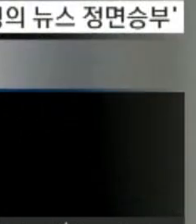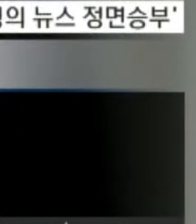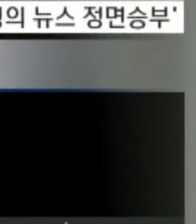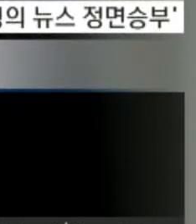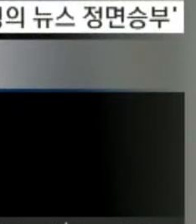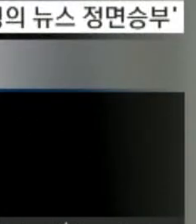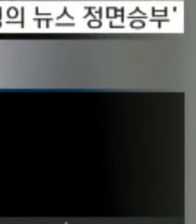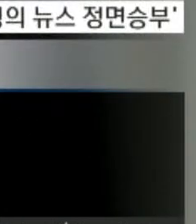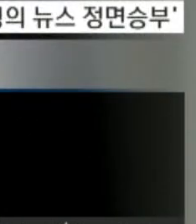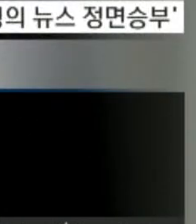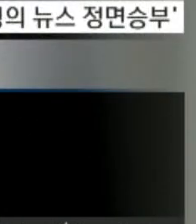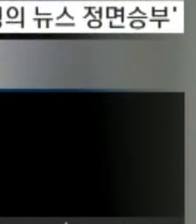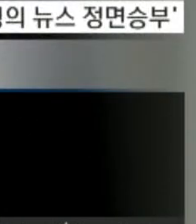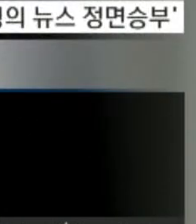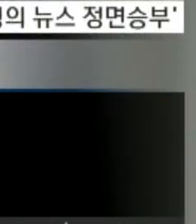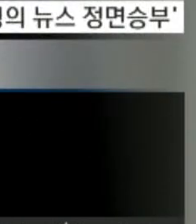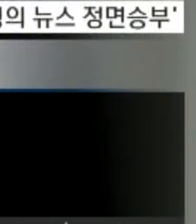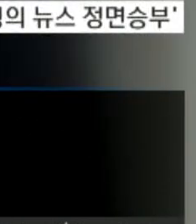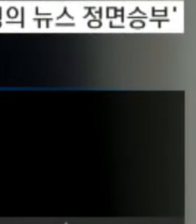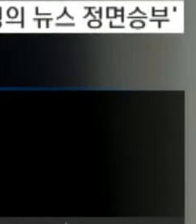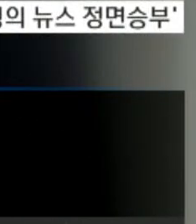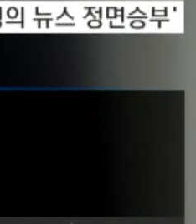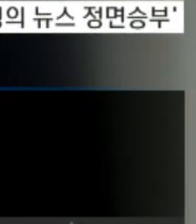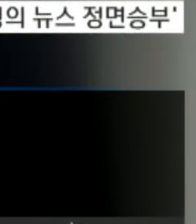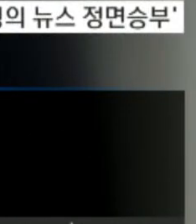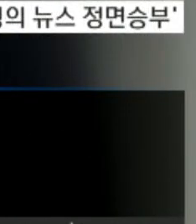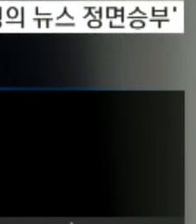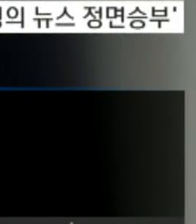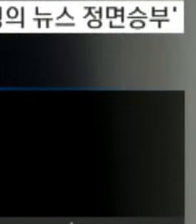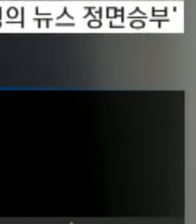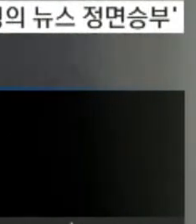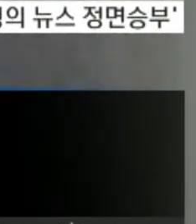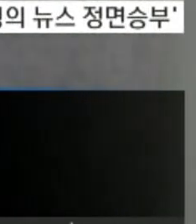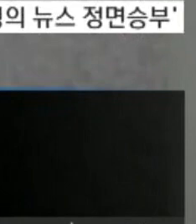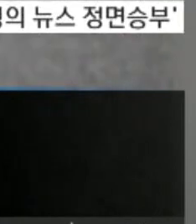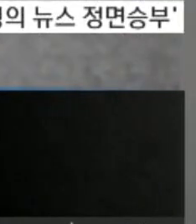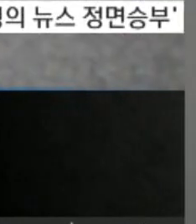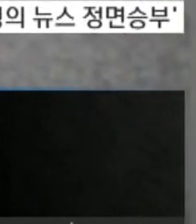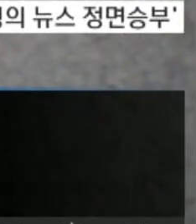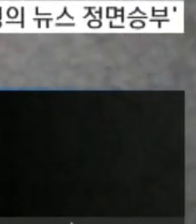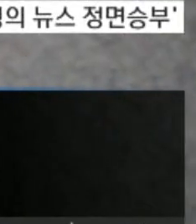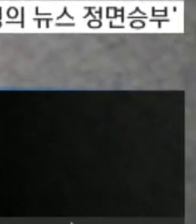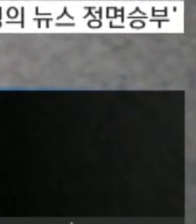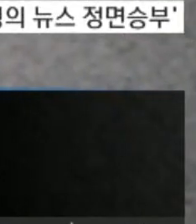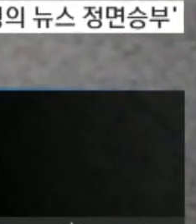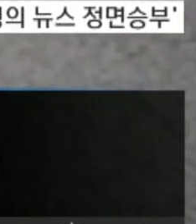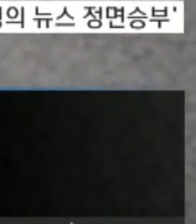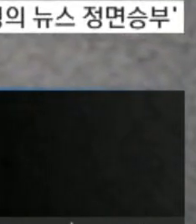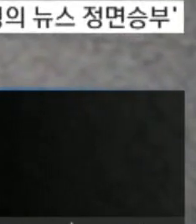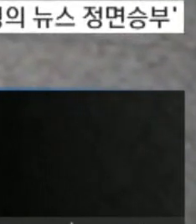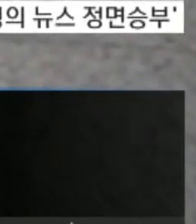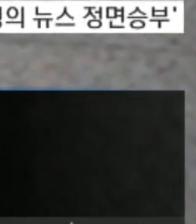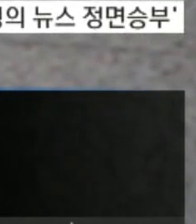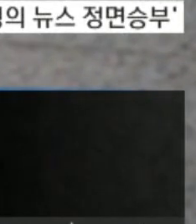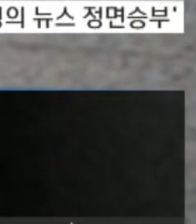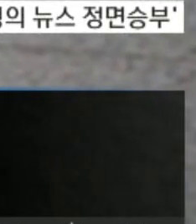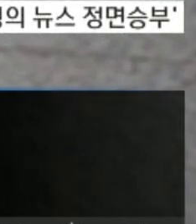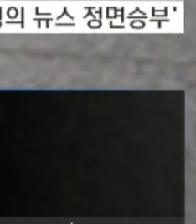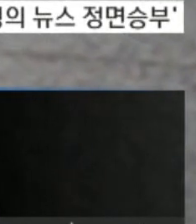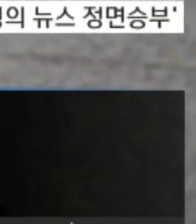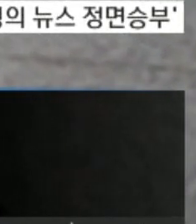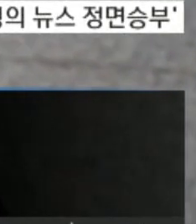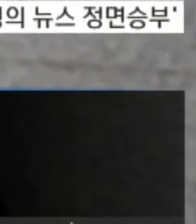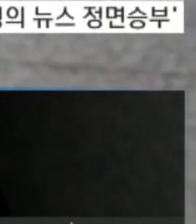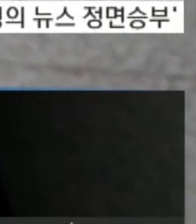않습니까? 그럼 좀 억울해했습니까? 억울해했죠. 아, 억울해. 그러면 김의겸 의원이 주장한 YTN이나 그 신기자도 털면은 나오는 게 없는 줄 아냐